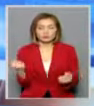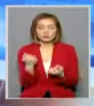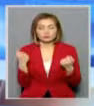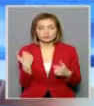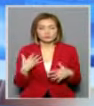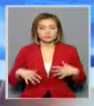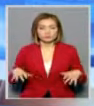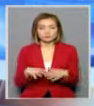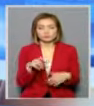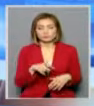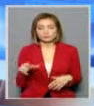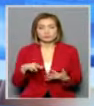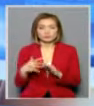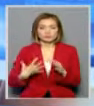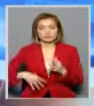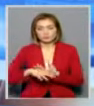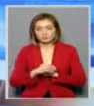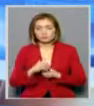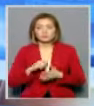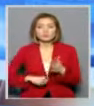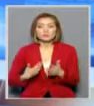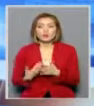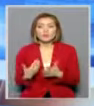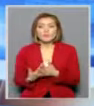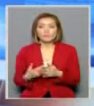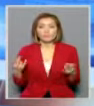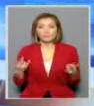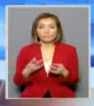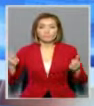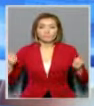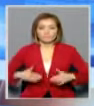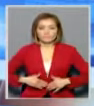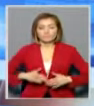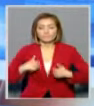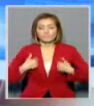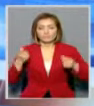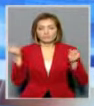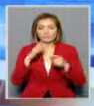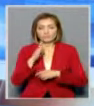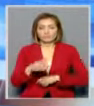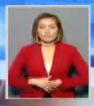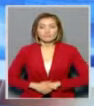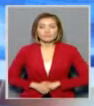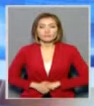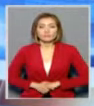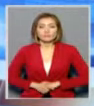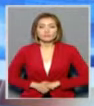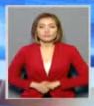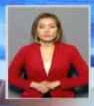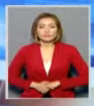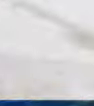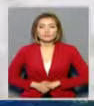социального иждивенчества среди населения. В чем причина и какие меры необходимо предпринять, попытался выяснить наш корреспондент.